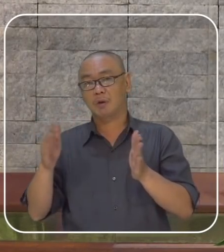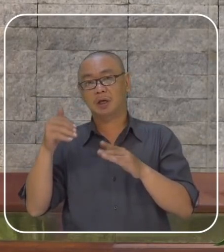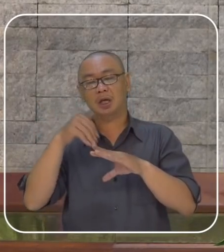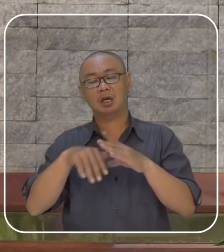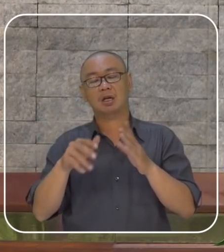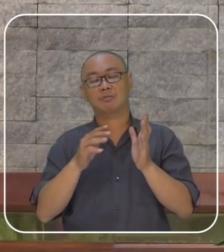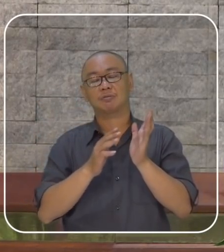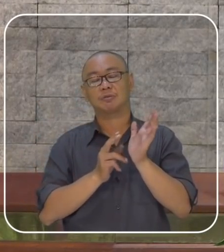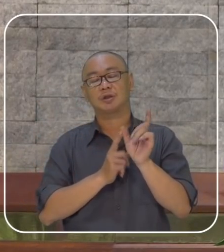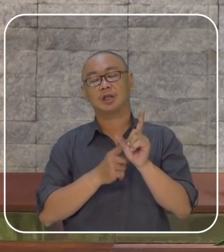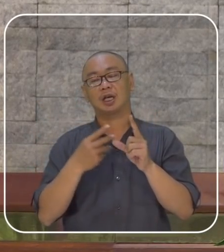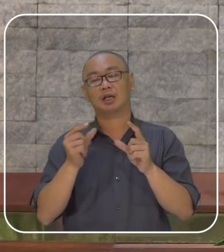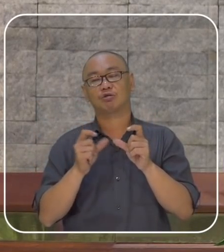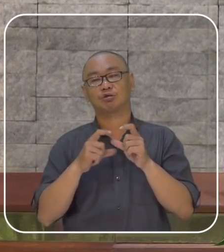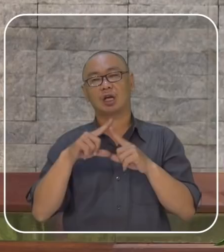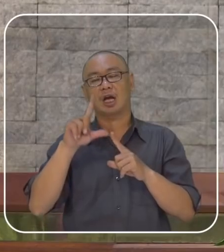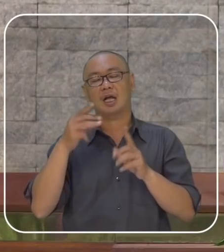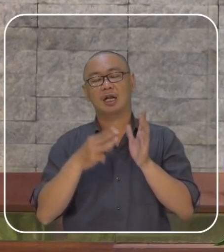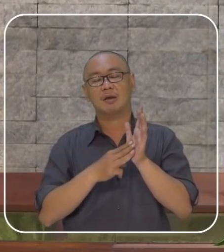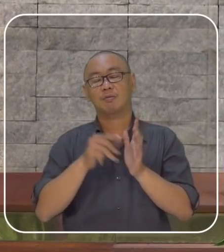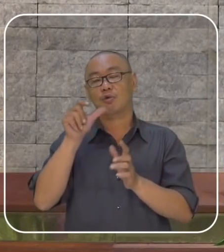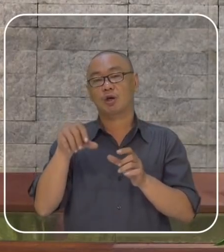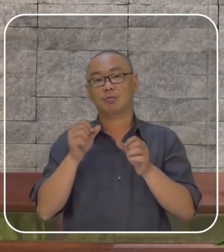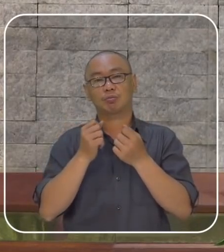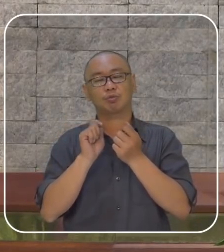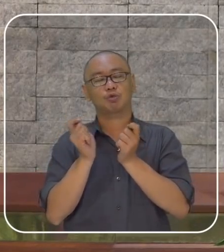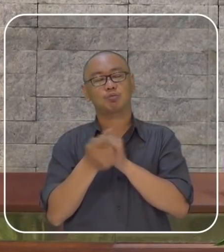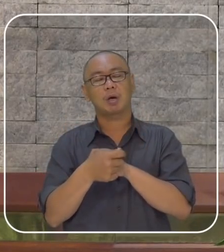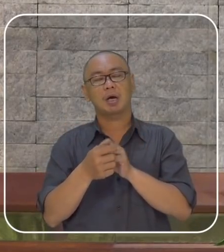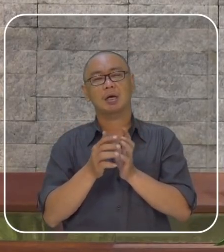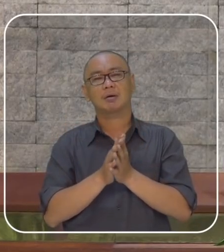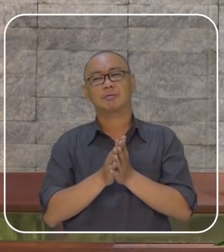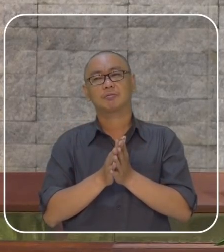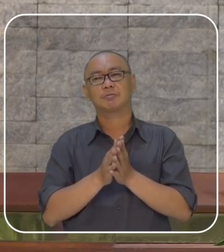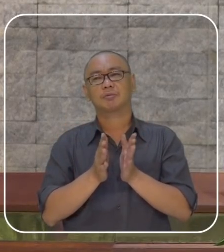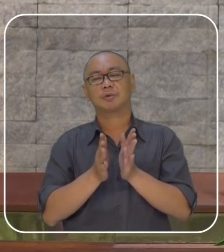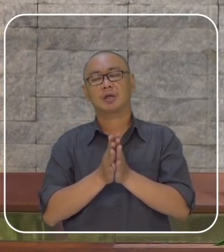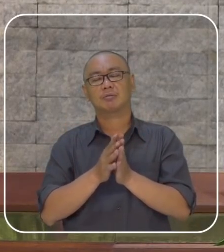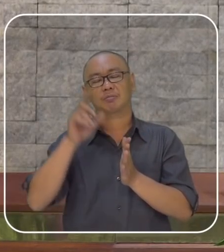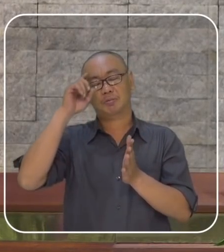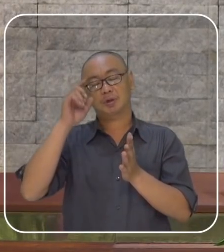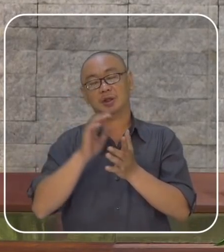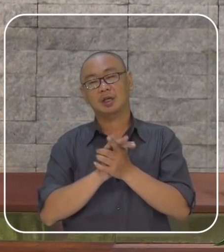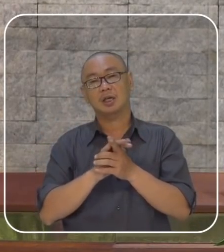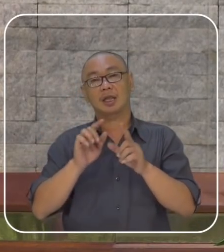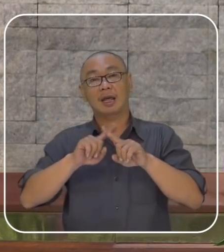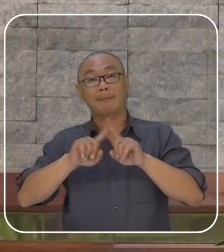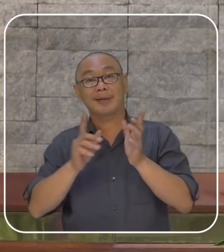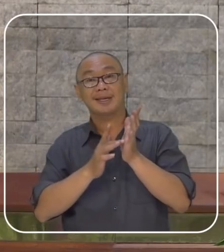orang berubah dan memberi diri menjadi percaya, tetapi Yesus justru